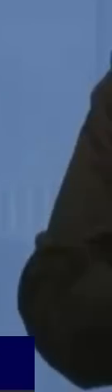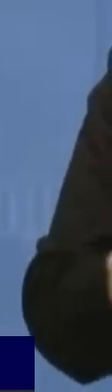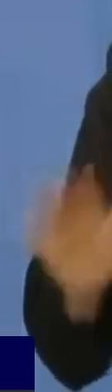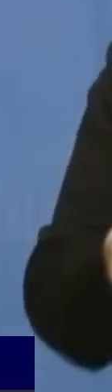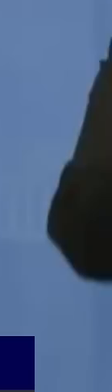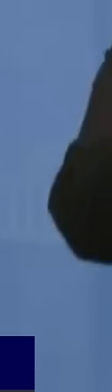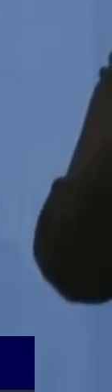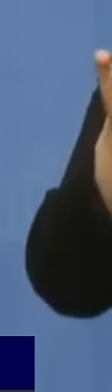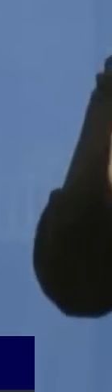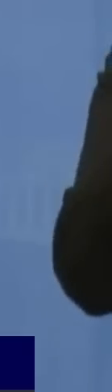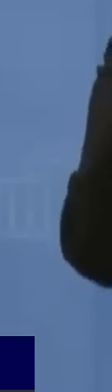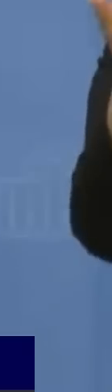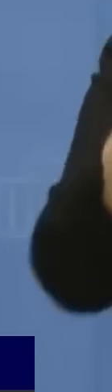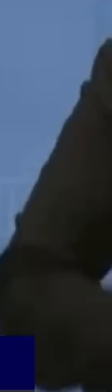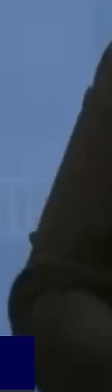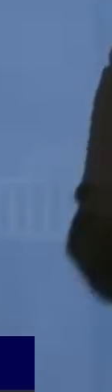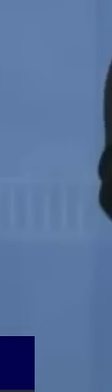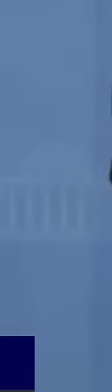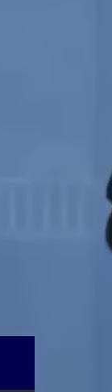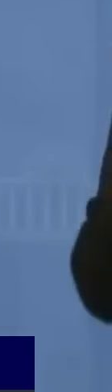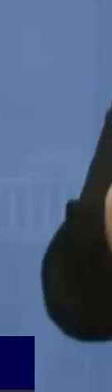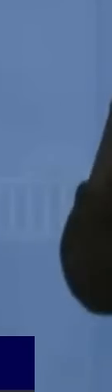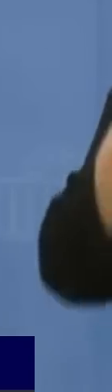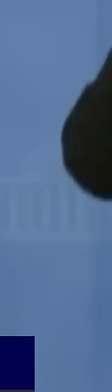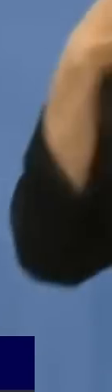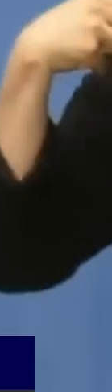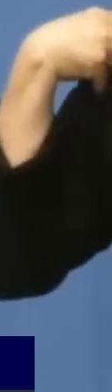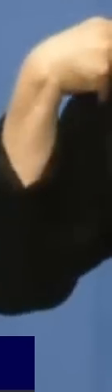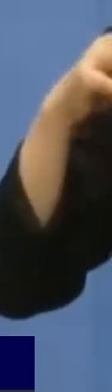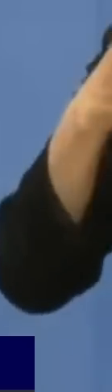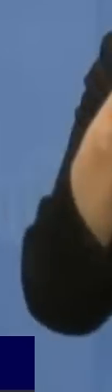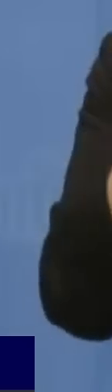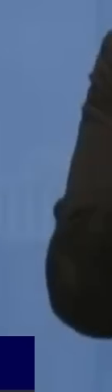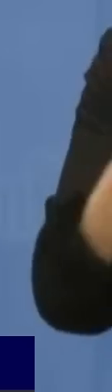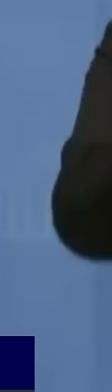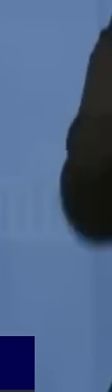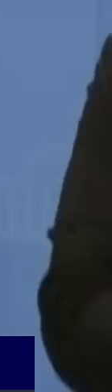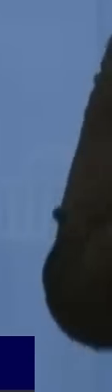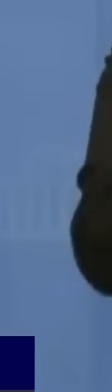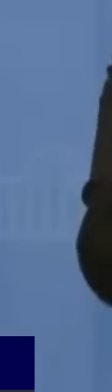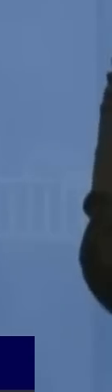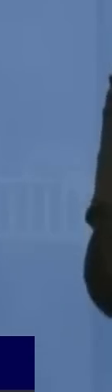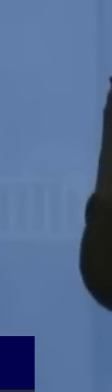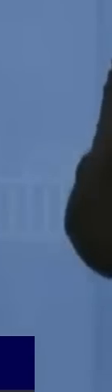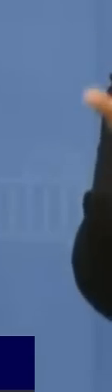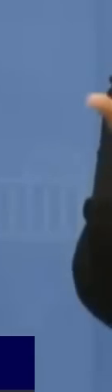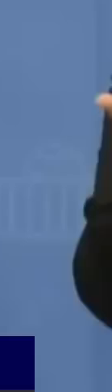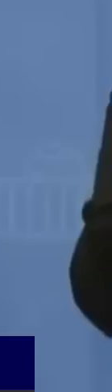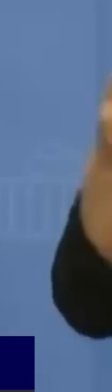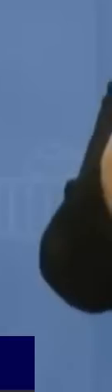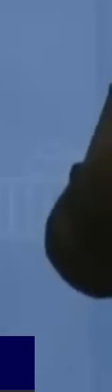두 가지 브리핑을 하도록 하겠습니다 첫째는 윤석열 정부는 국민 등골 브레이크가 되겠다는 것입니까